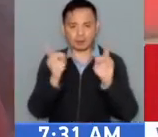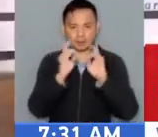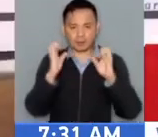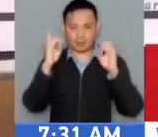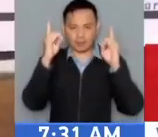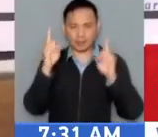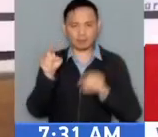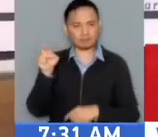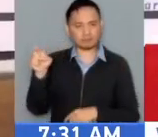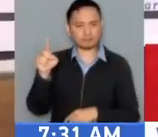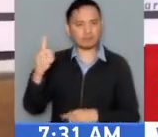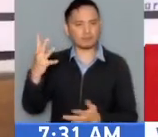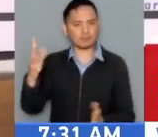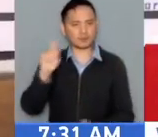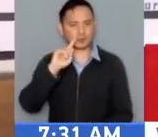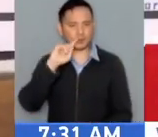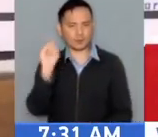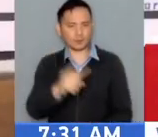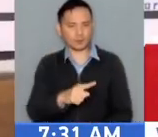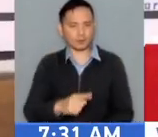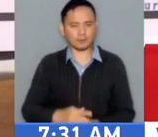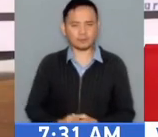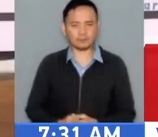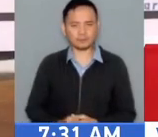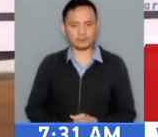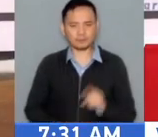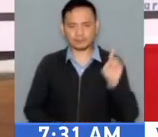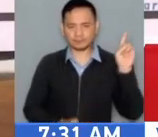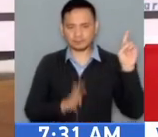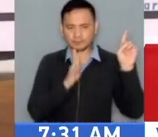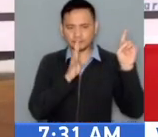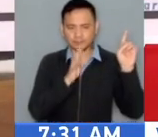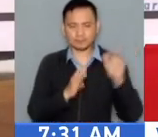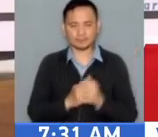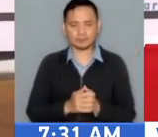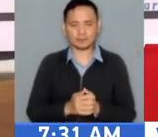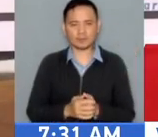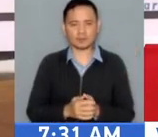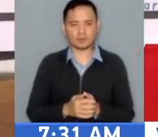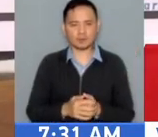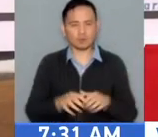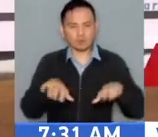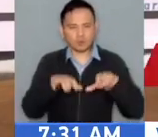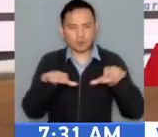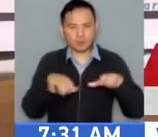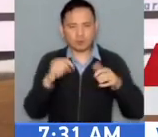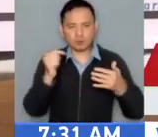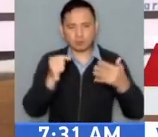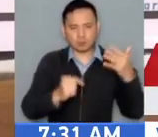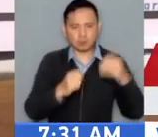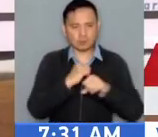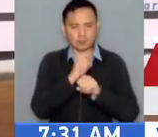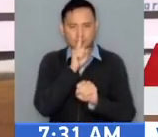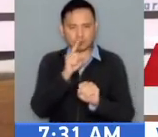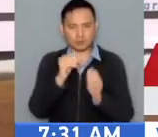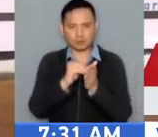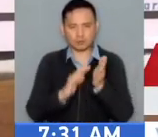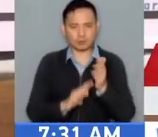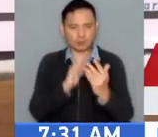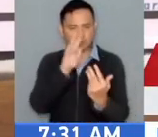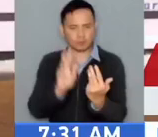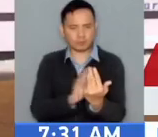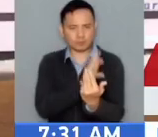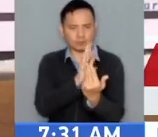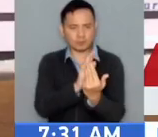Ginawa namin ng paraan para ang lahat ng mga bata ay ma-accommodate namin. So in a big rooms, meron yung